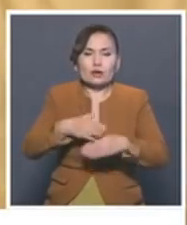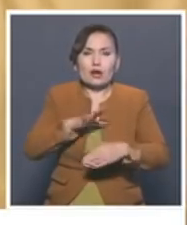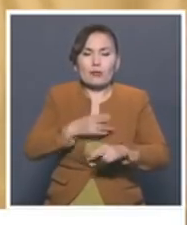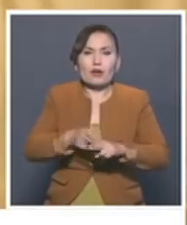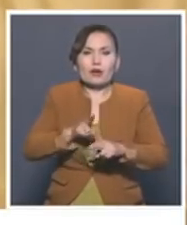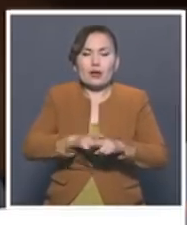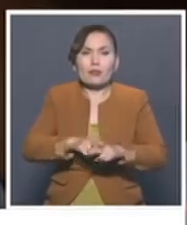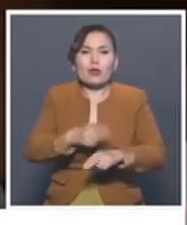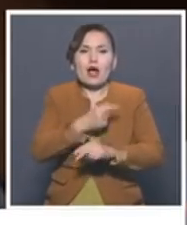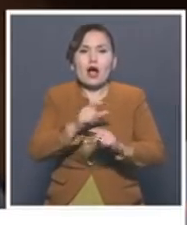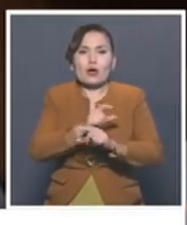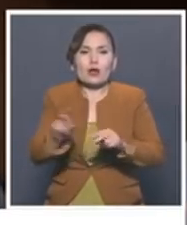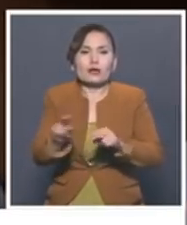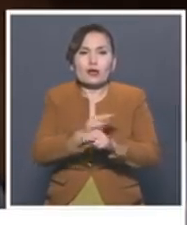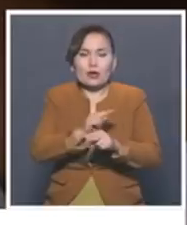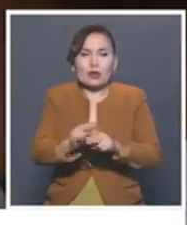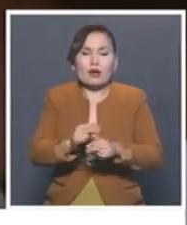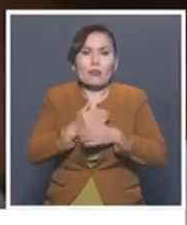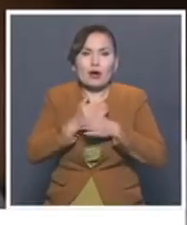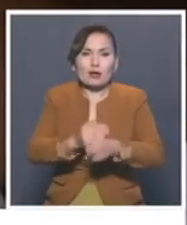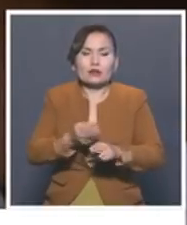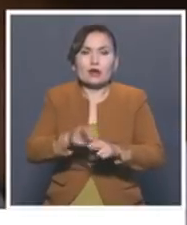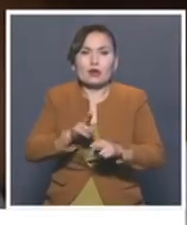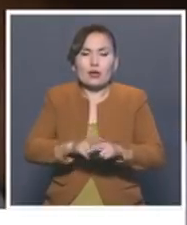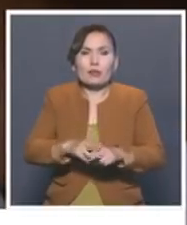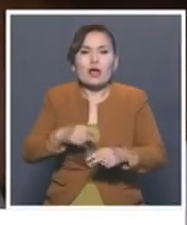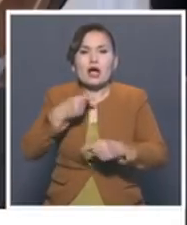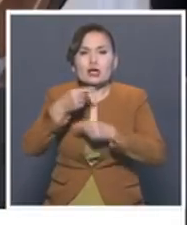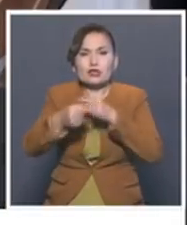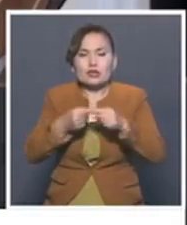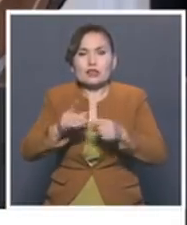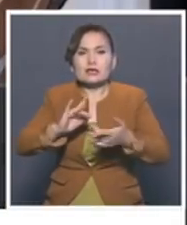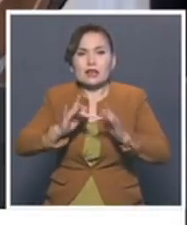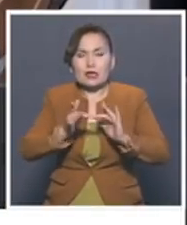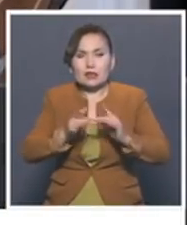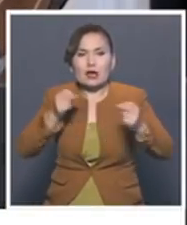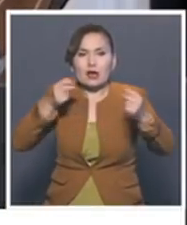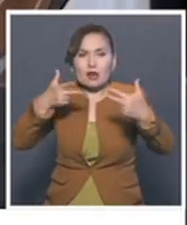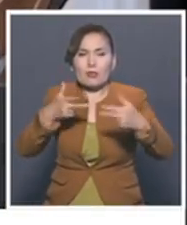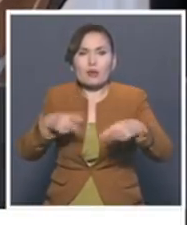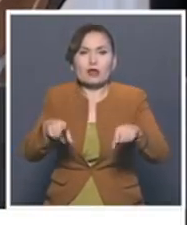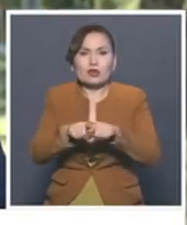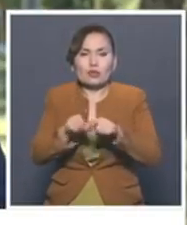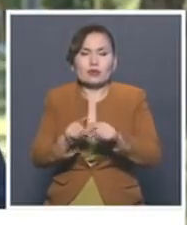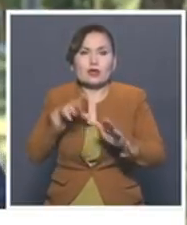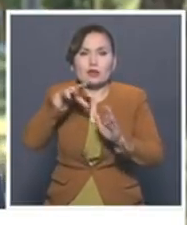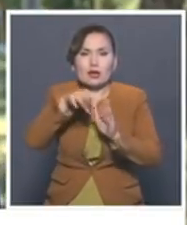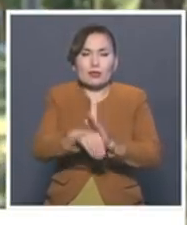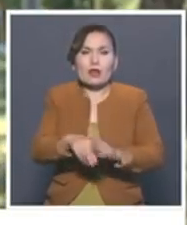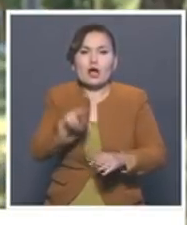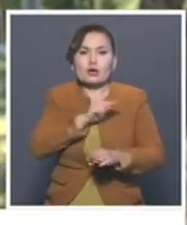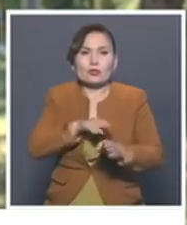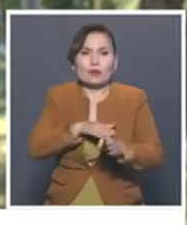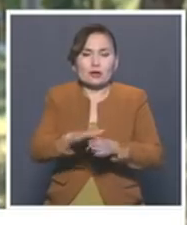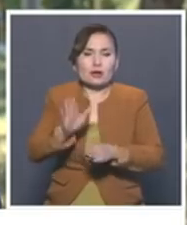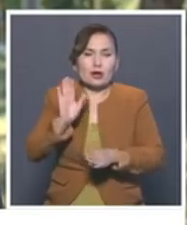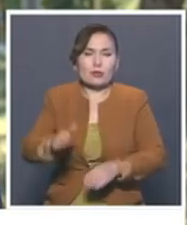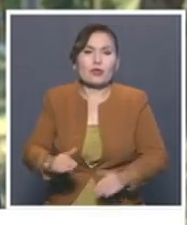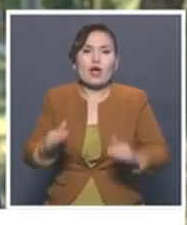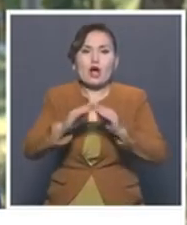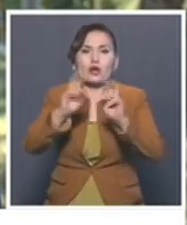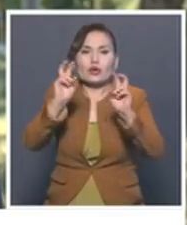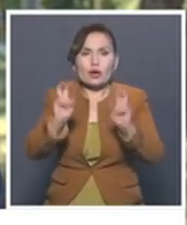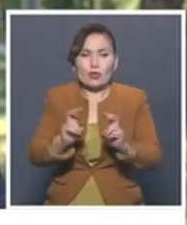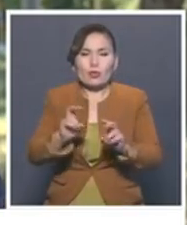қатар, амбулаториялық емдеуден өтіп жатқан пациенттерді қашықтықтан бақылауға арналған мобильді қосымша жасау жоспарланып отыр. Вирус жұқтырып үй жағдайында